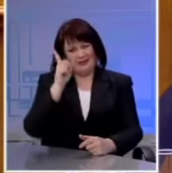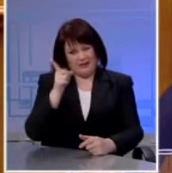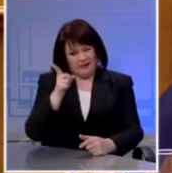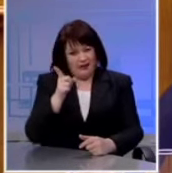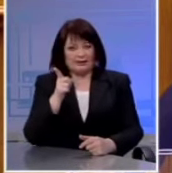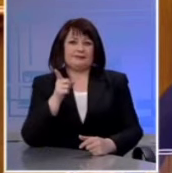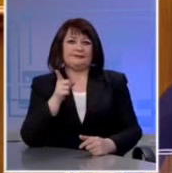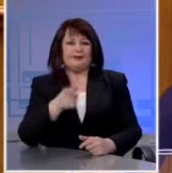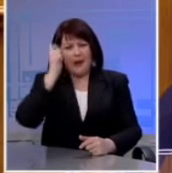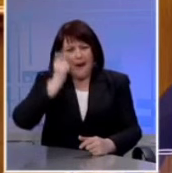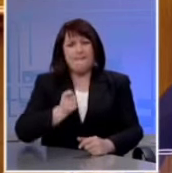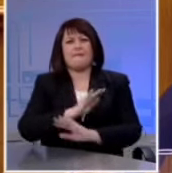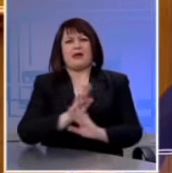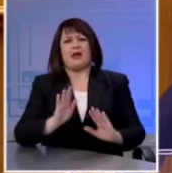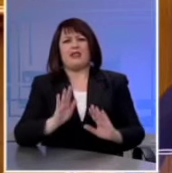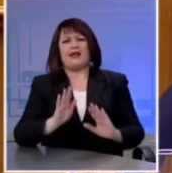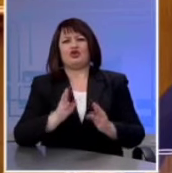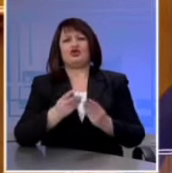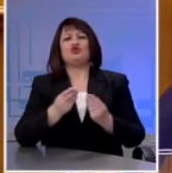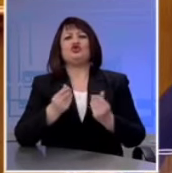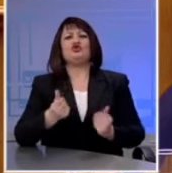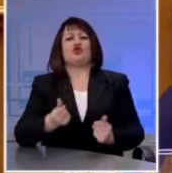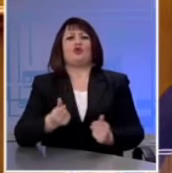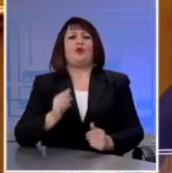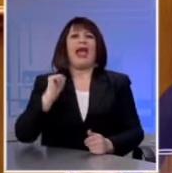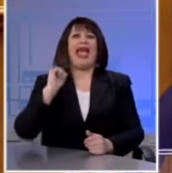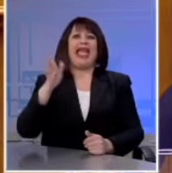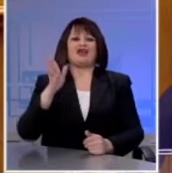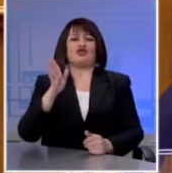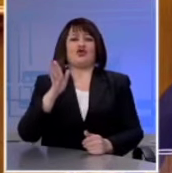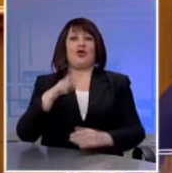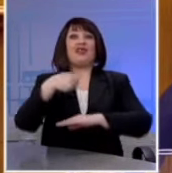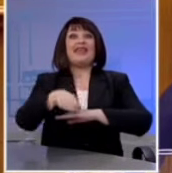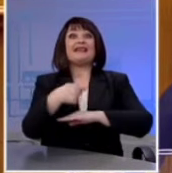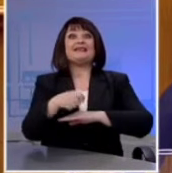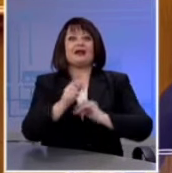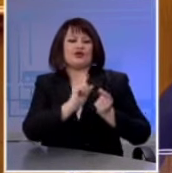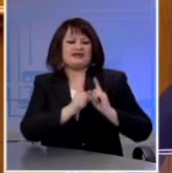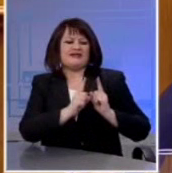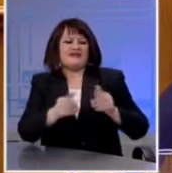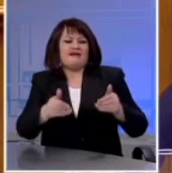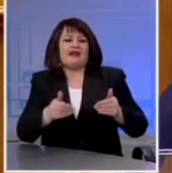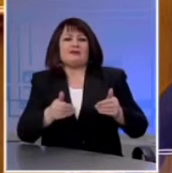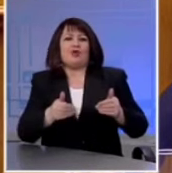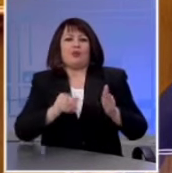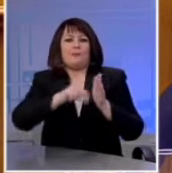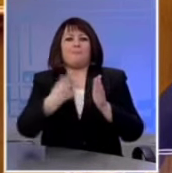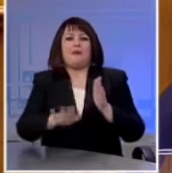Και στον απαράδεκτο έξω δικαστικό συμβιβασμό που